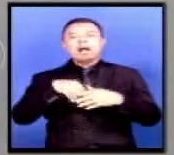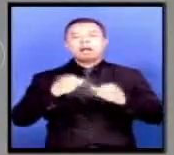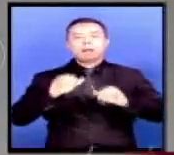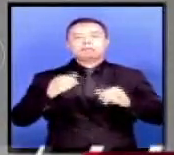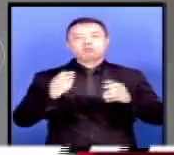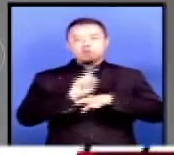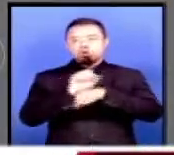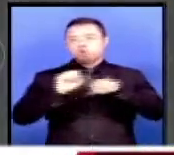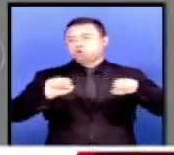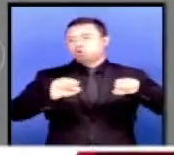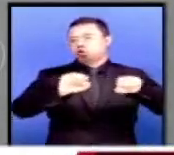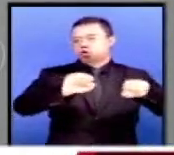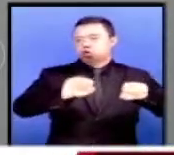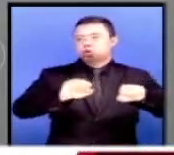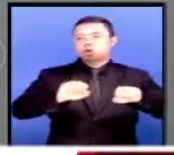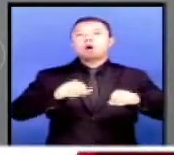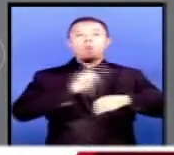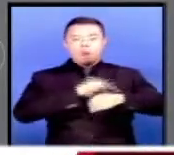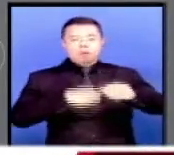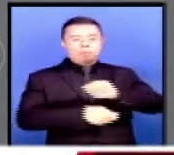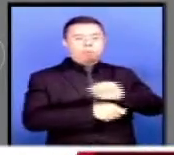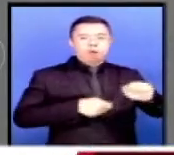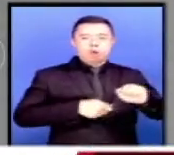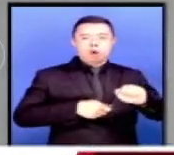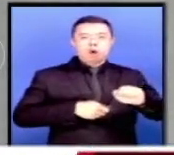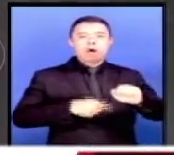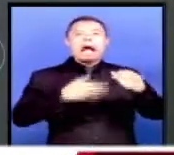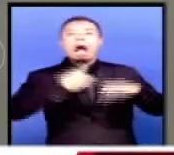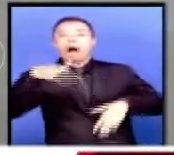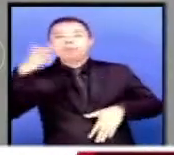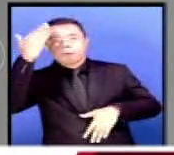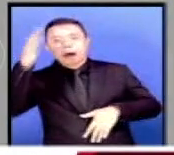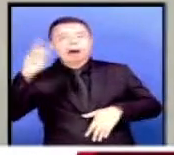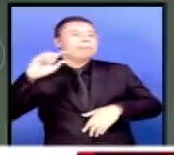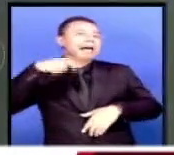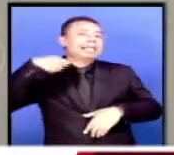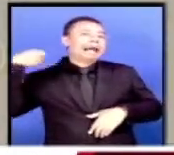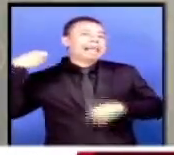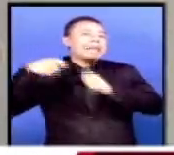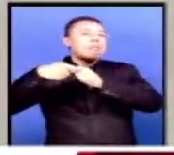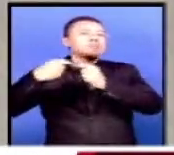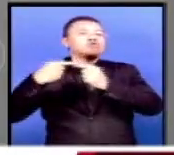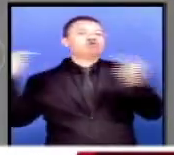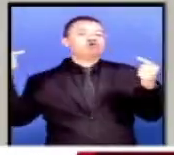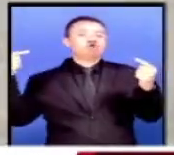tersebut. Kerbau tersebut kabur saat akan dipotong setelah tali pengikatnya putus.